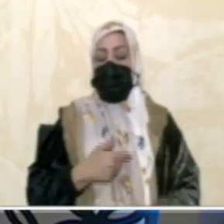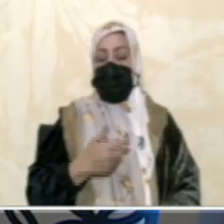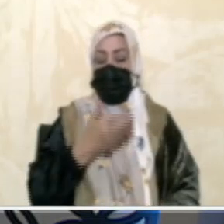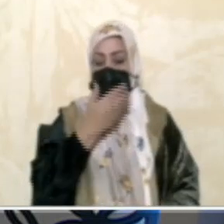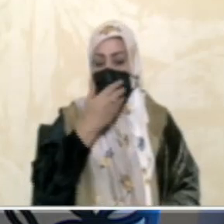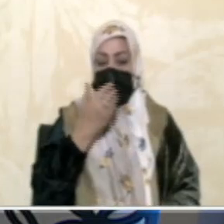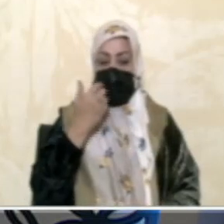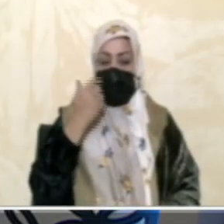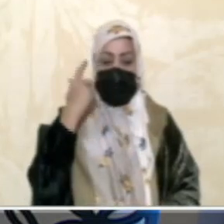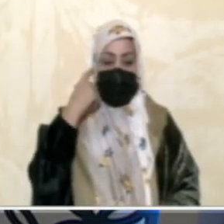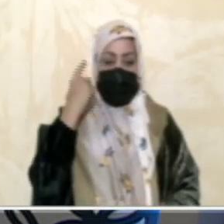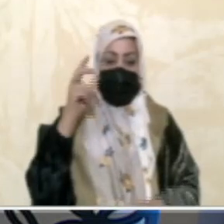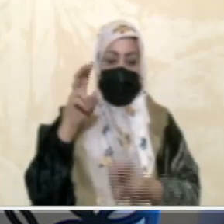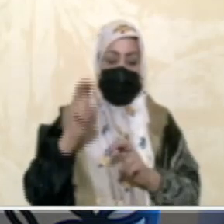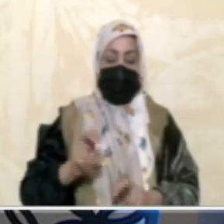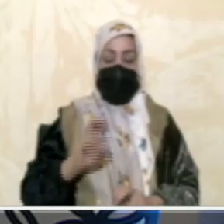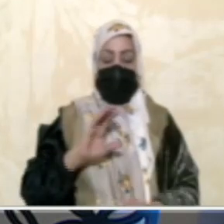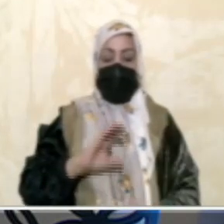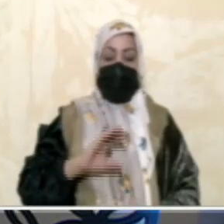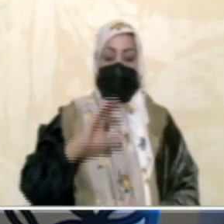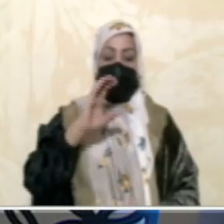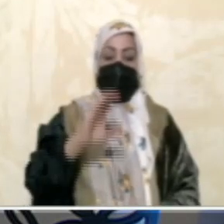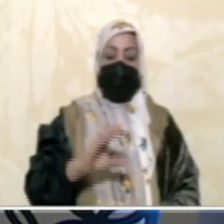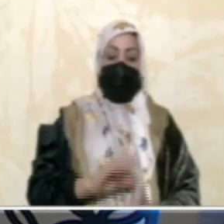باذن الله تعالى